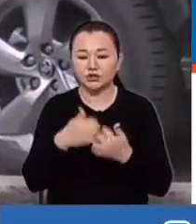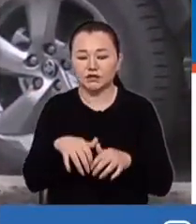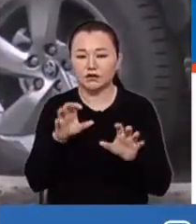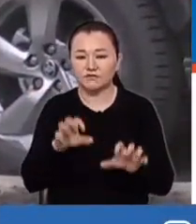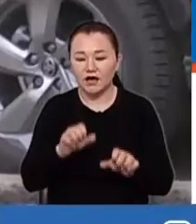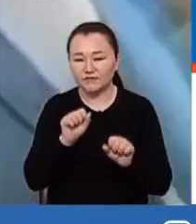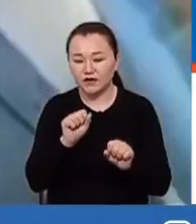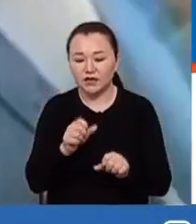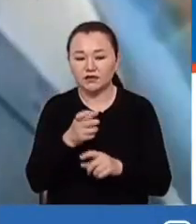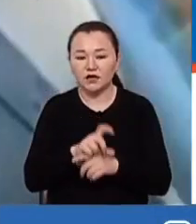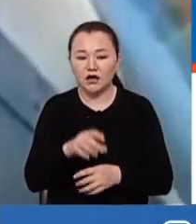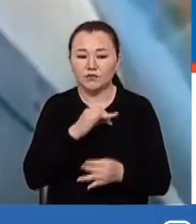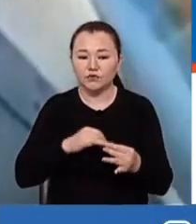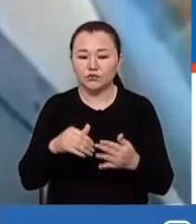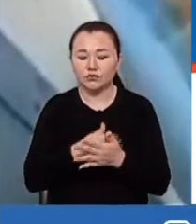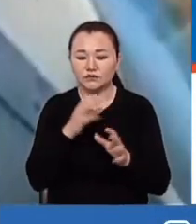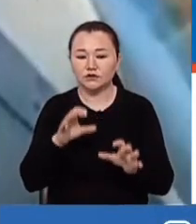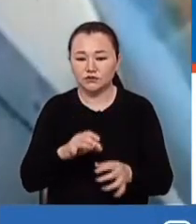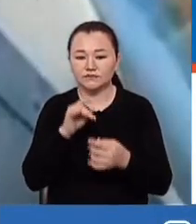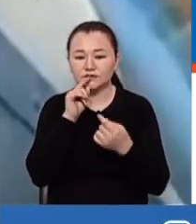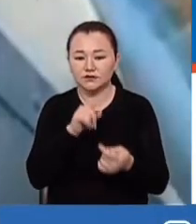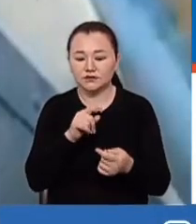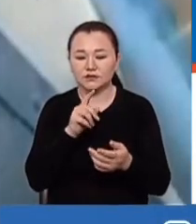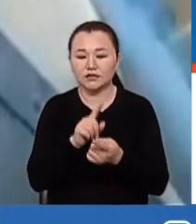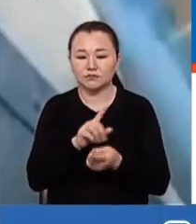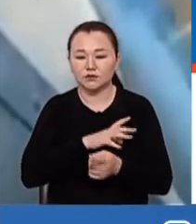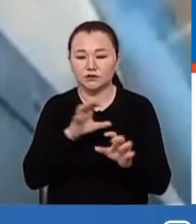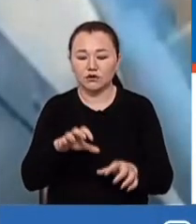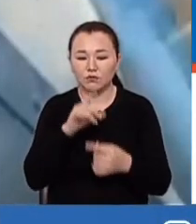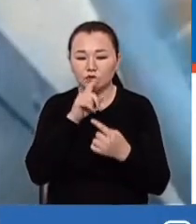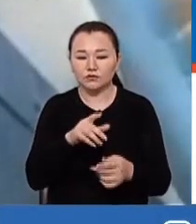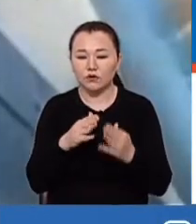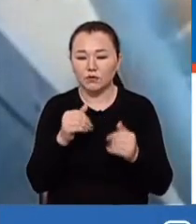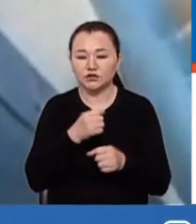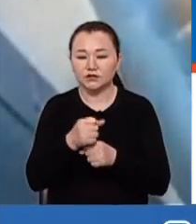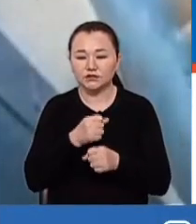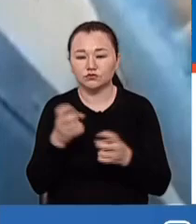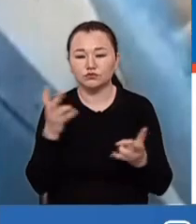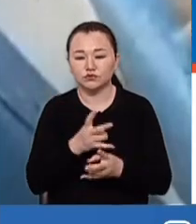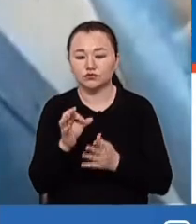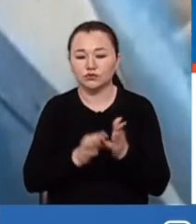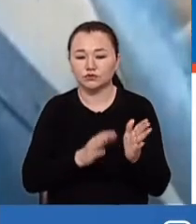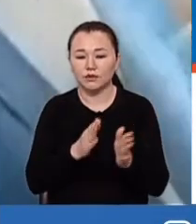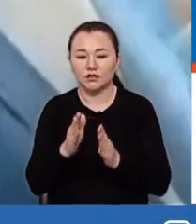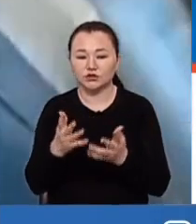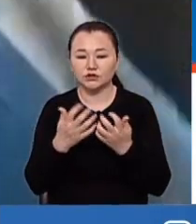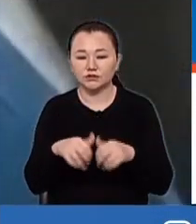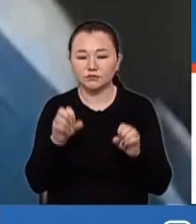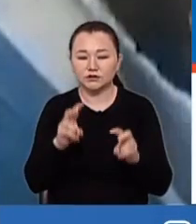законопроект активно обсуждался, но встретил большое сопротивление. Но закон против домашних насильников необходим в срочном порядке,